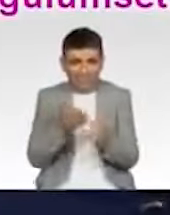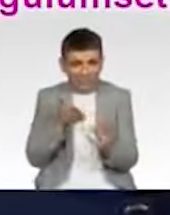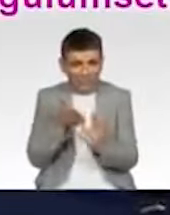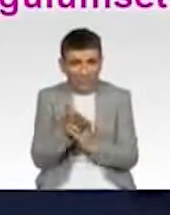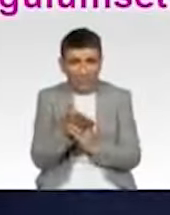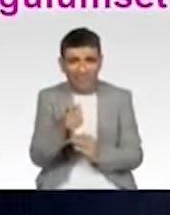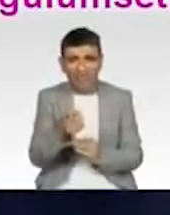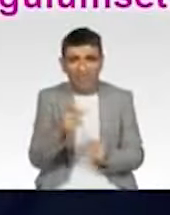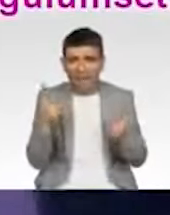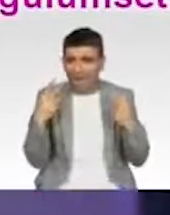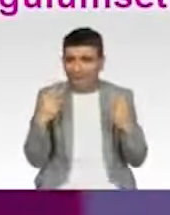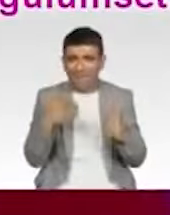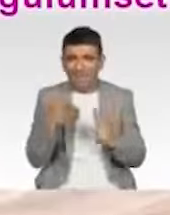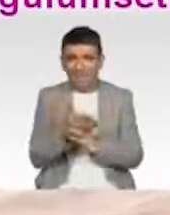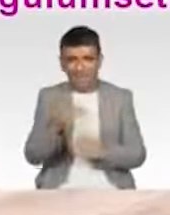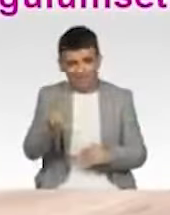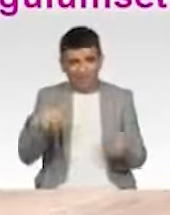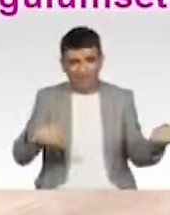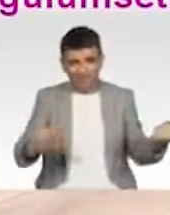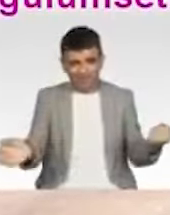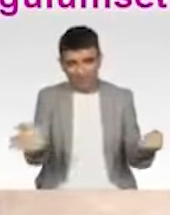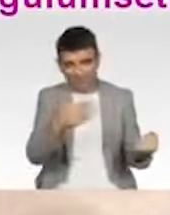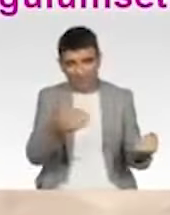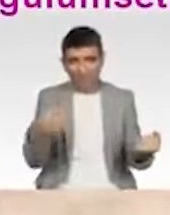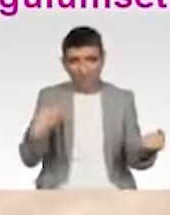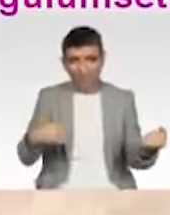bir havaya giriyor bir anda. O zaman çal. Çal.